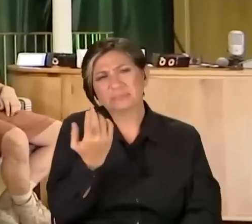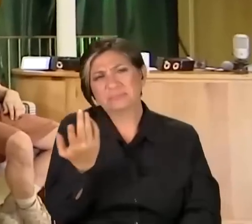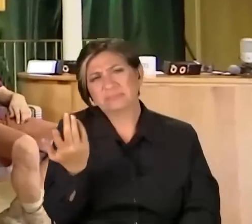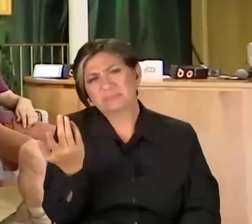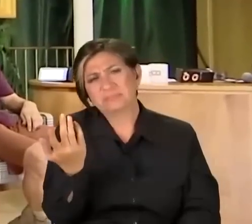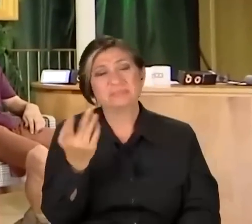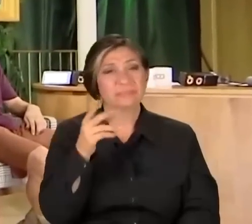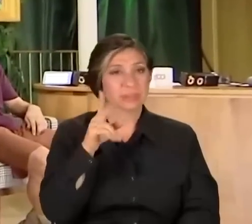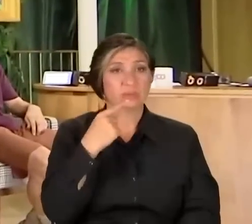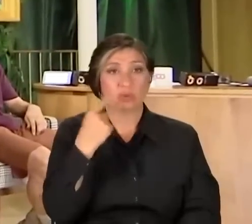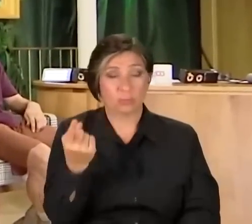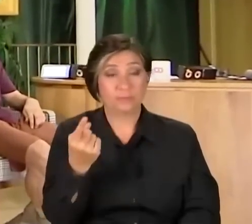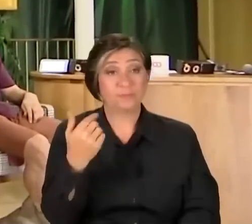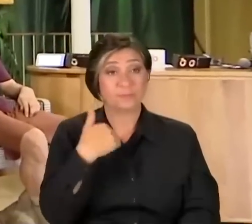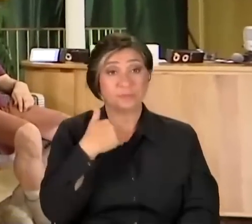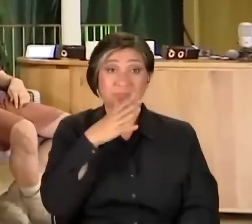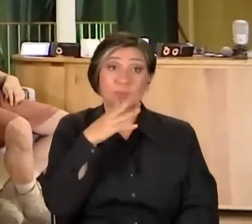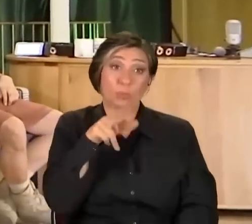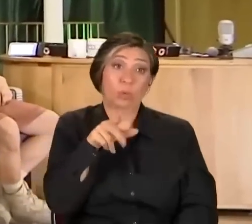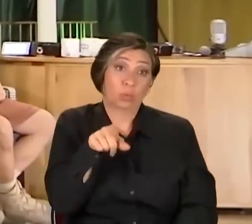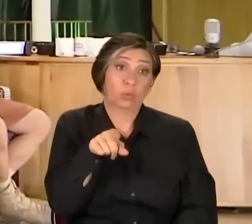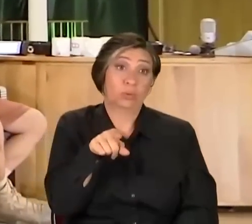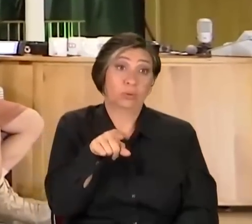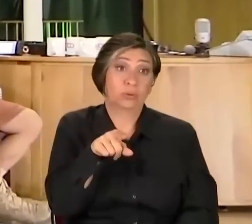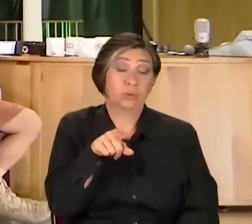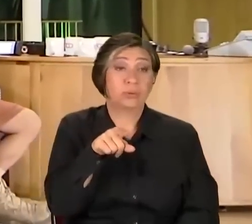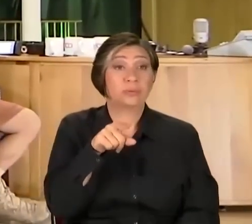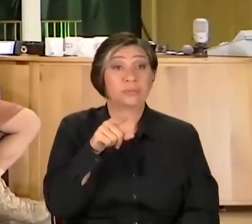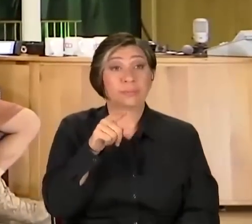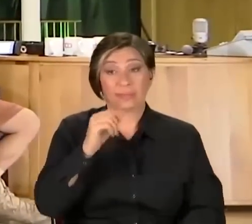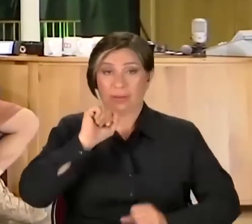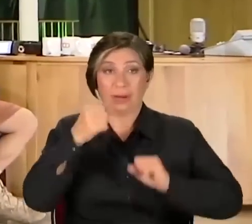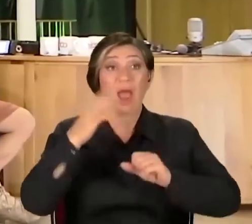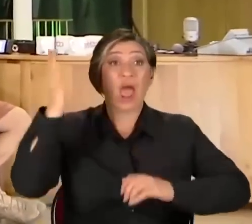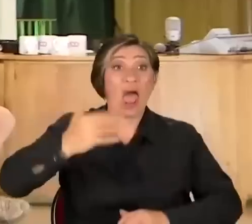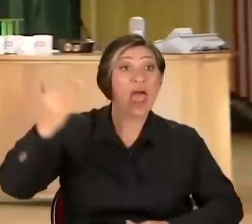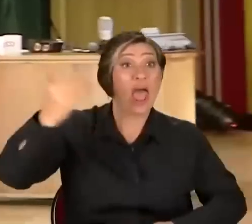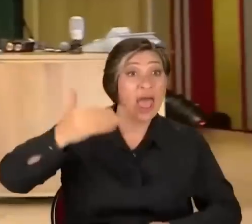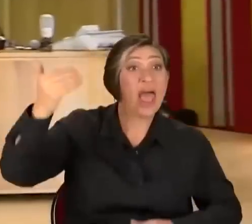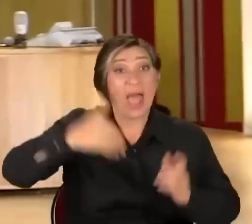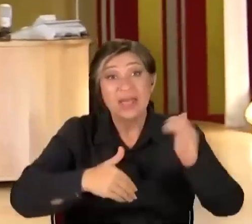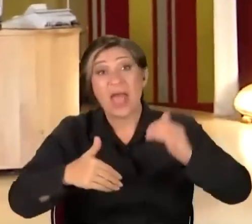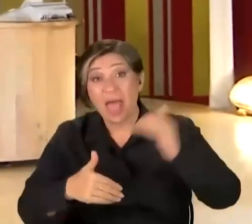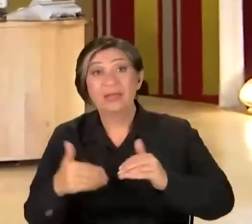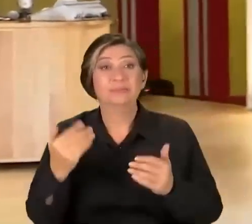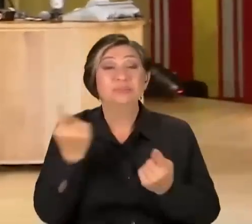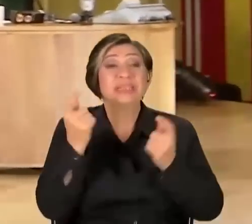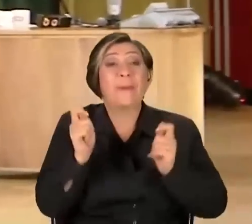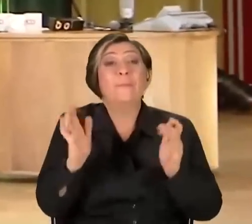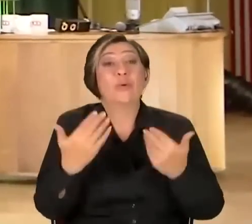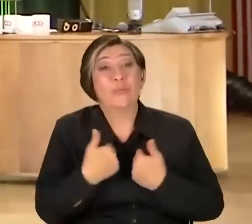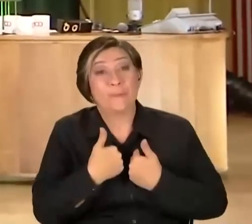falan filan diyorum mesela Benim bildiğim şey bu he he hey hey hey hey hey falan diye bir şey